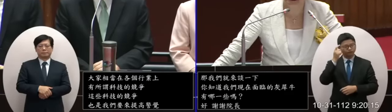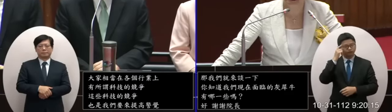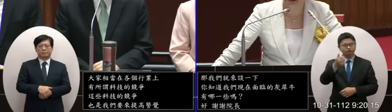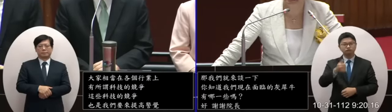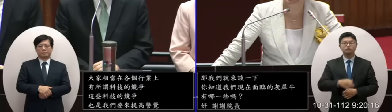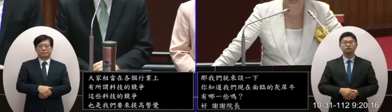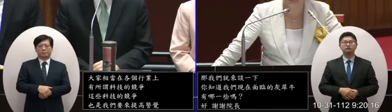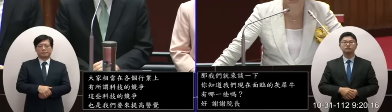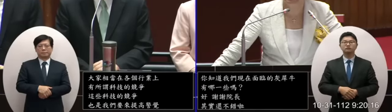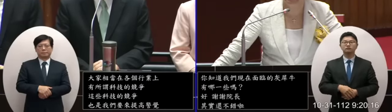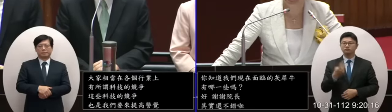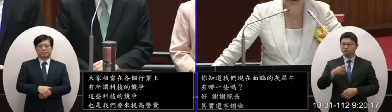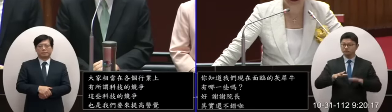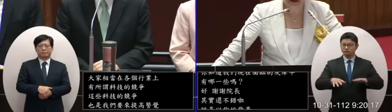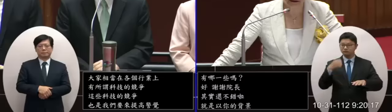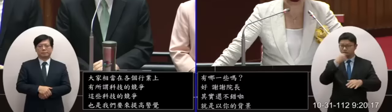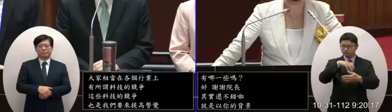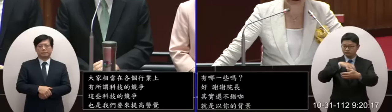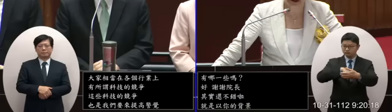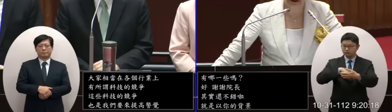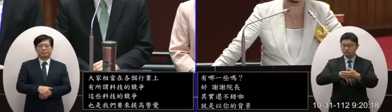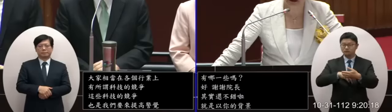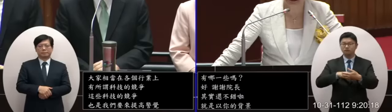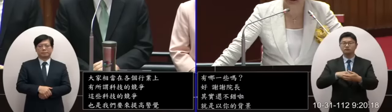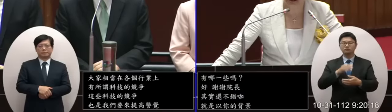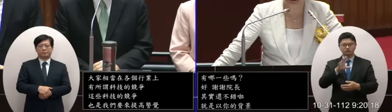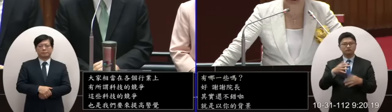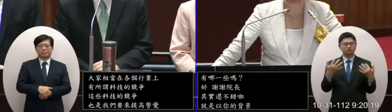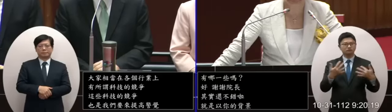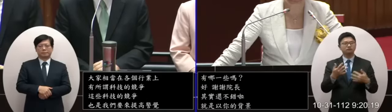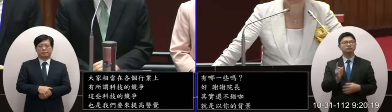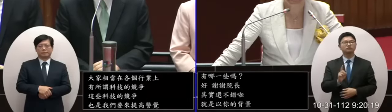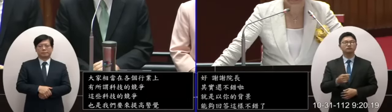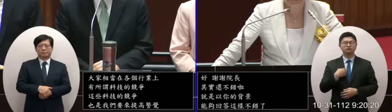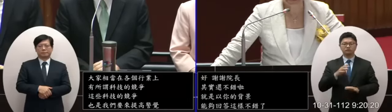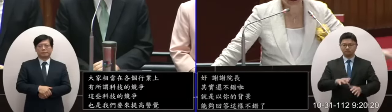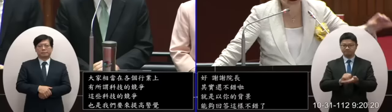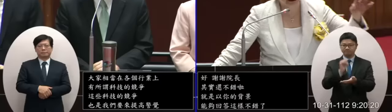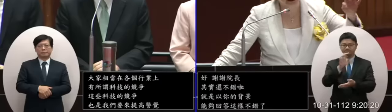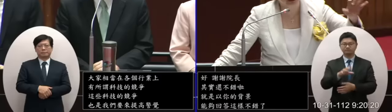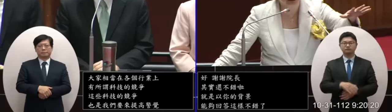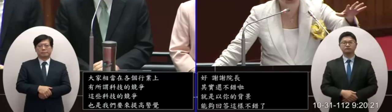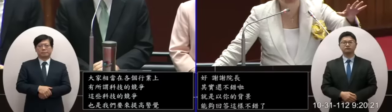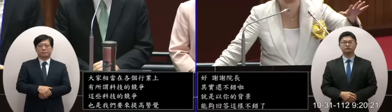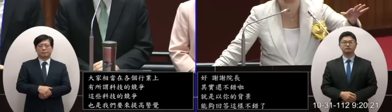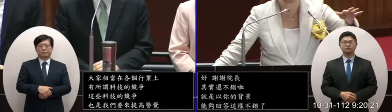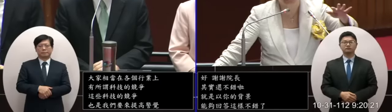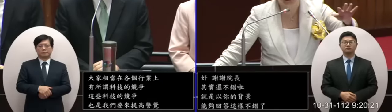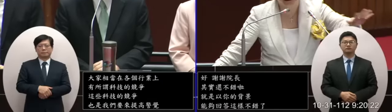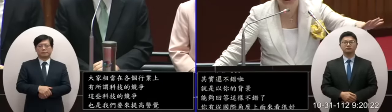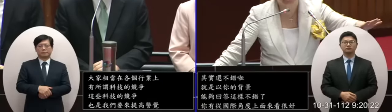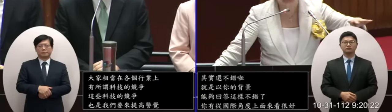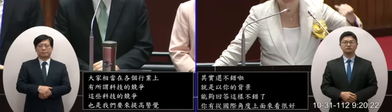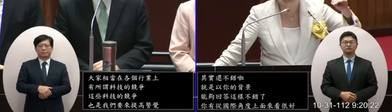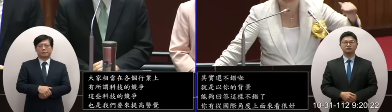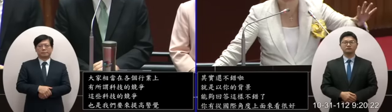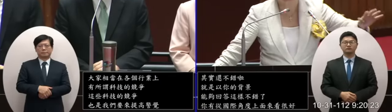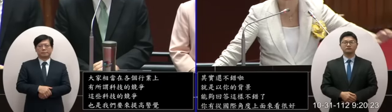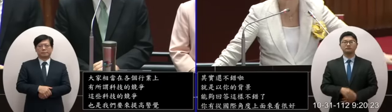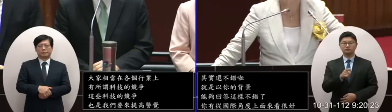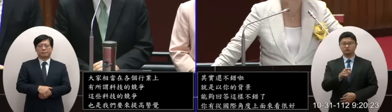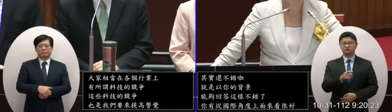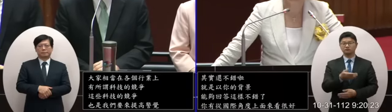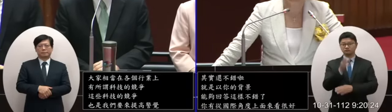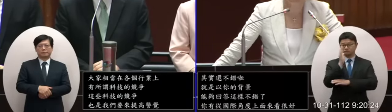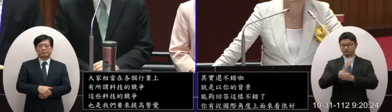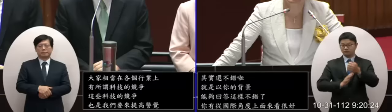们国内也有一些问题哦。部长，我跟你院长，我跟你报告哈，就是说，其实你一输入哈，你让你的幕僚人员一